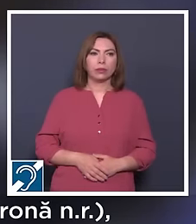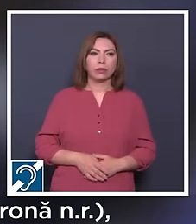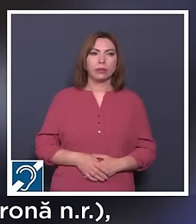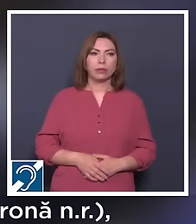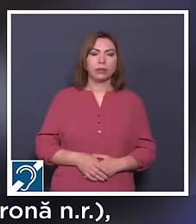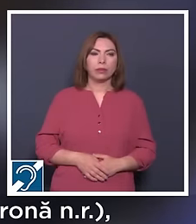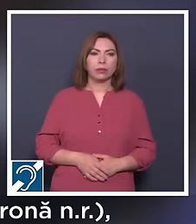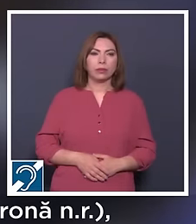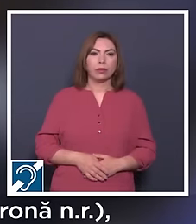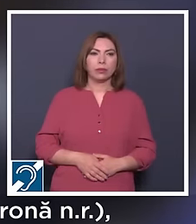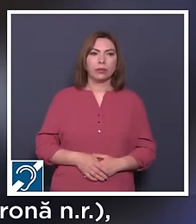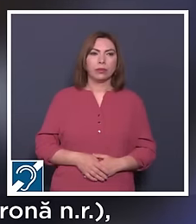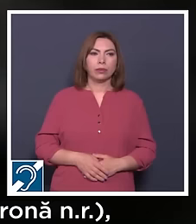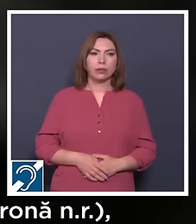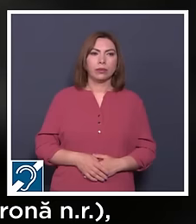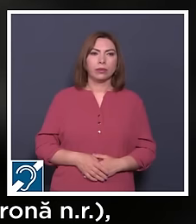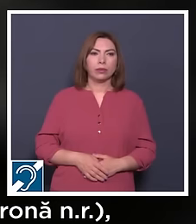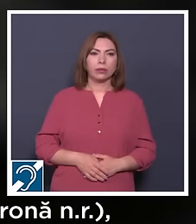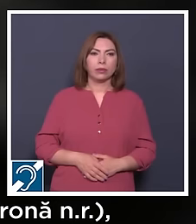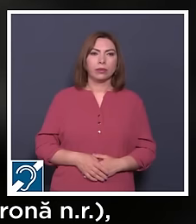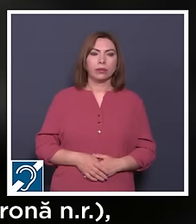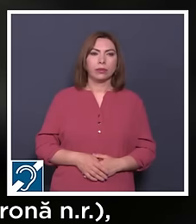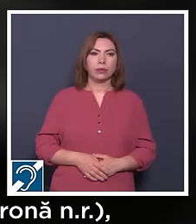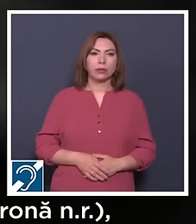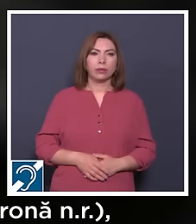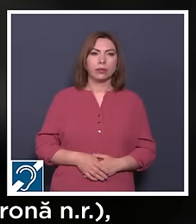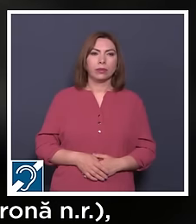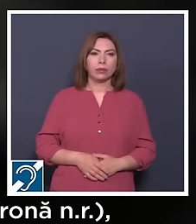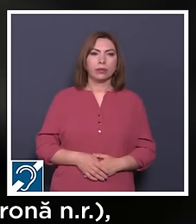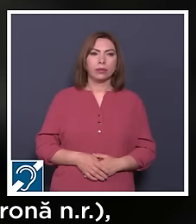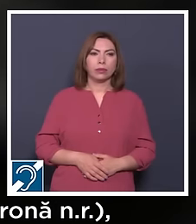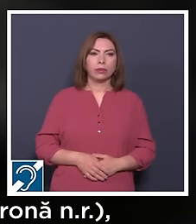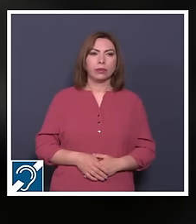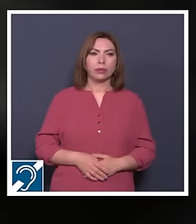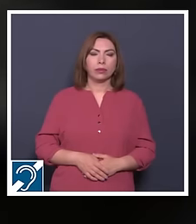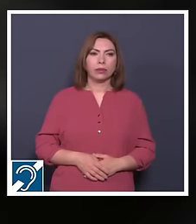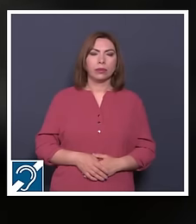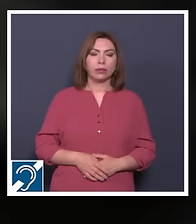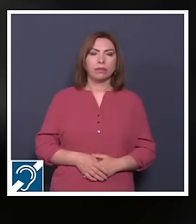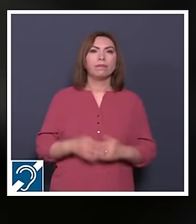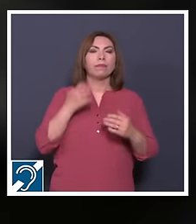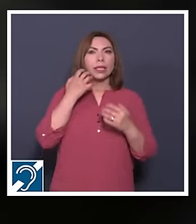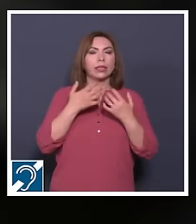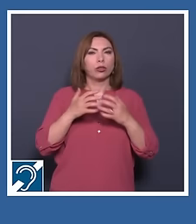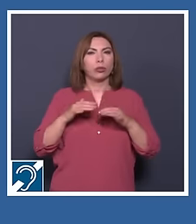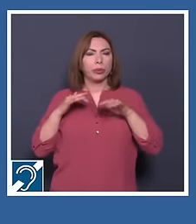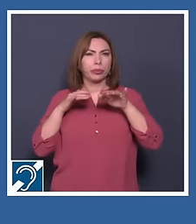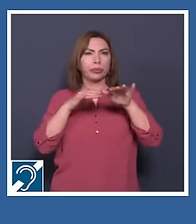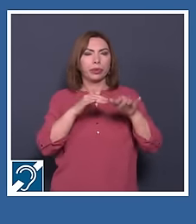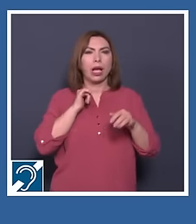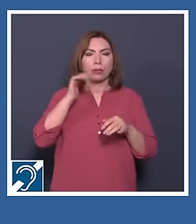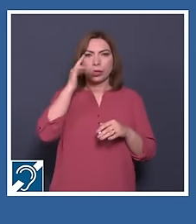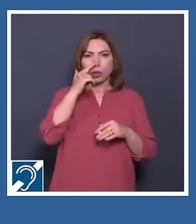есть смотри, как у нас получается такой сэндвич: ракета, птица, ракета. De la începutul invaziei armatei